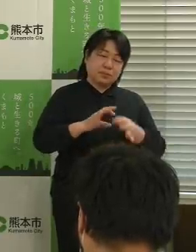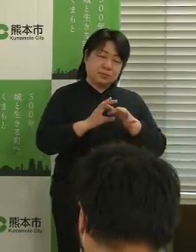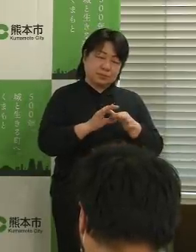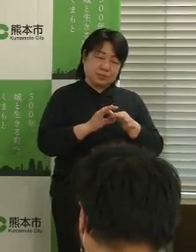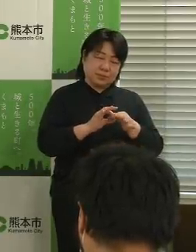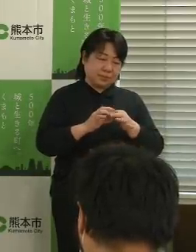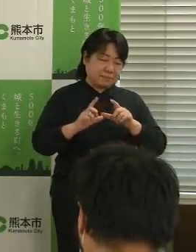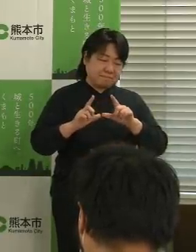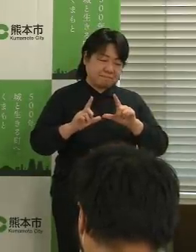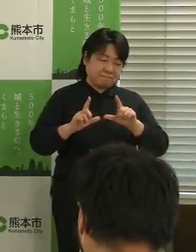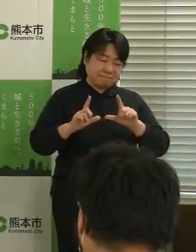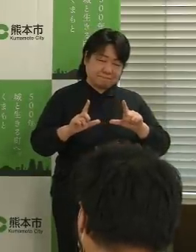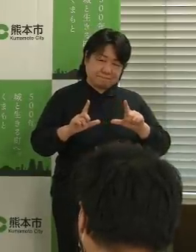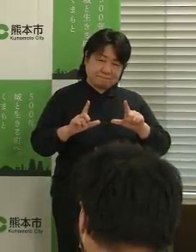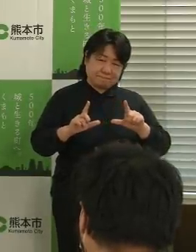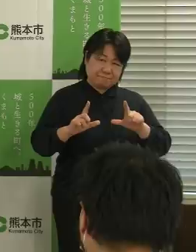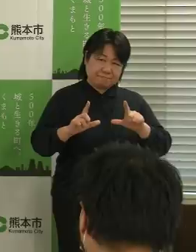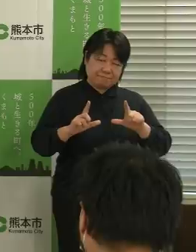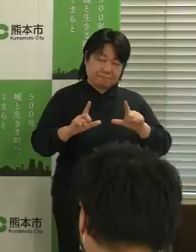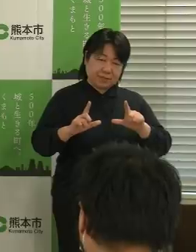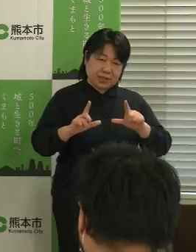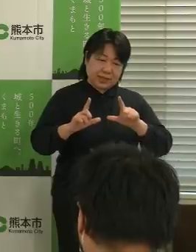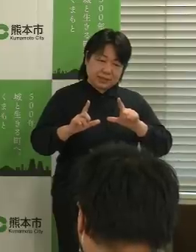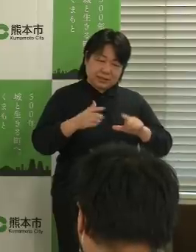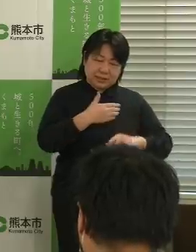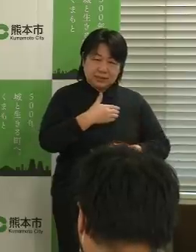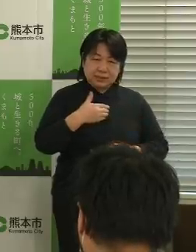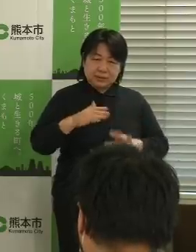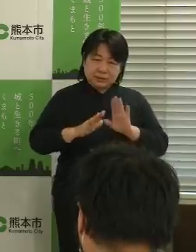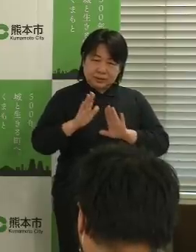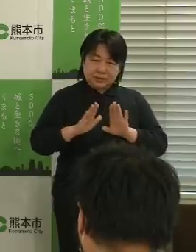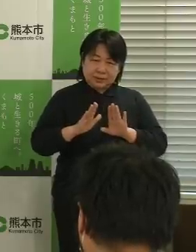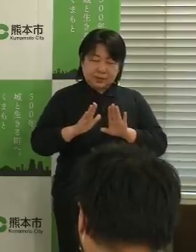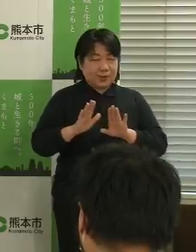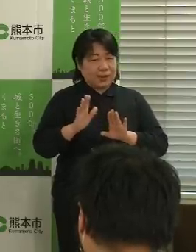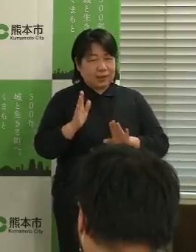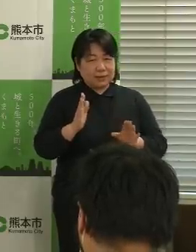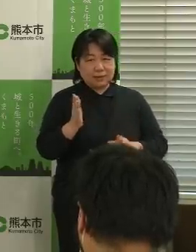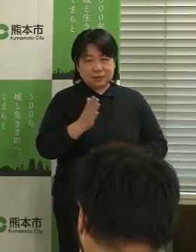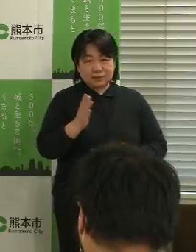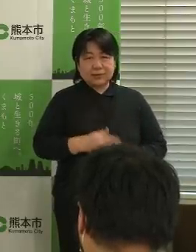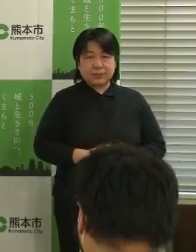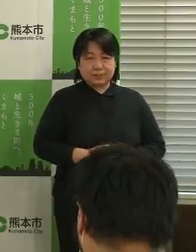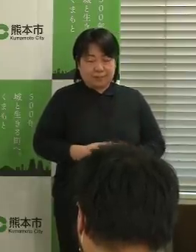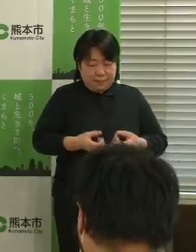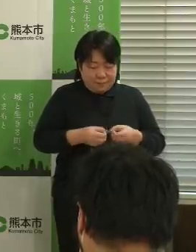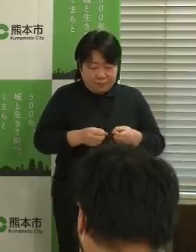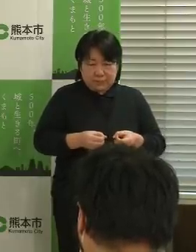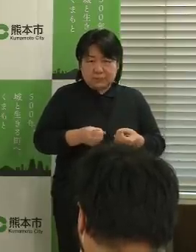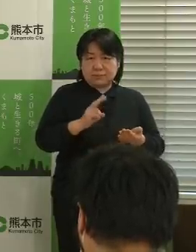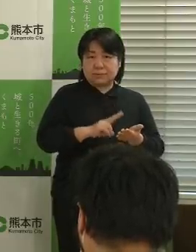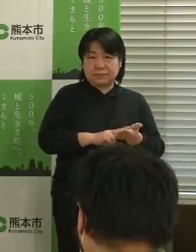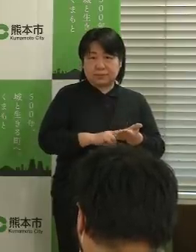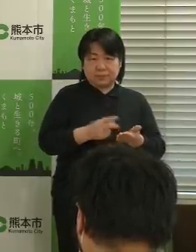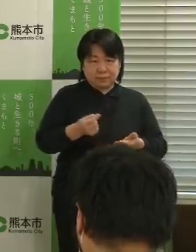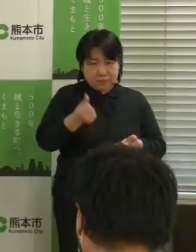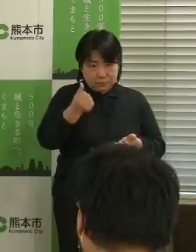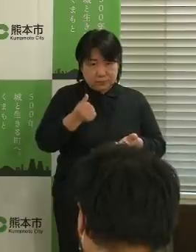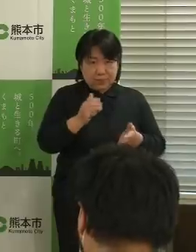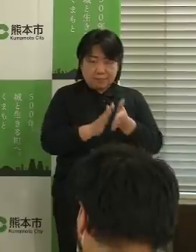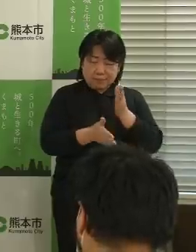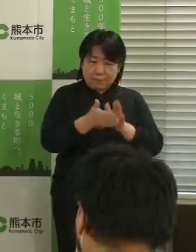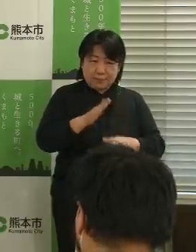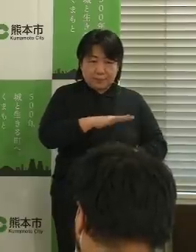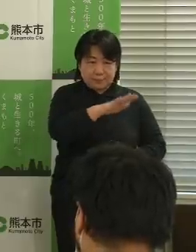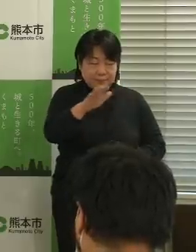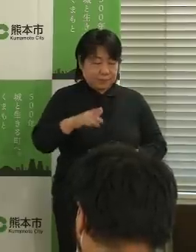ですね、公表を、できる状況ではないんですが、詳細が決定しましたらですね、直ちに改め